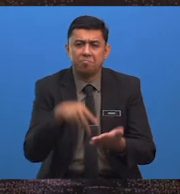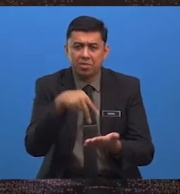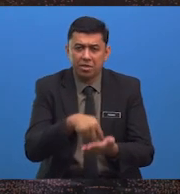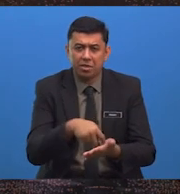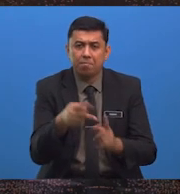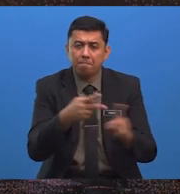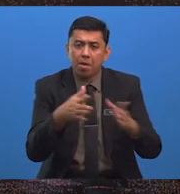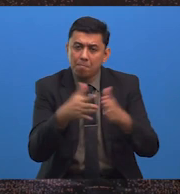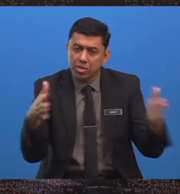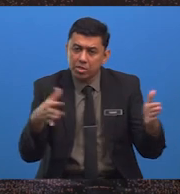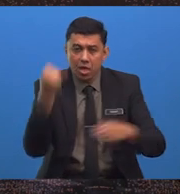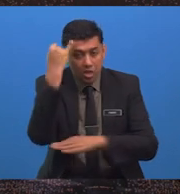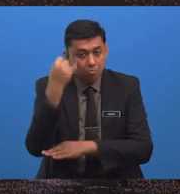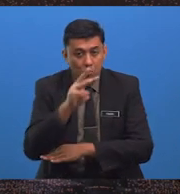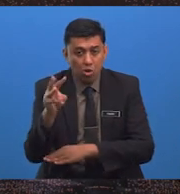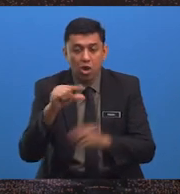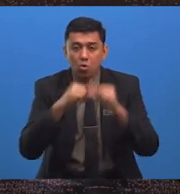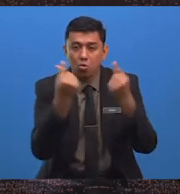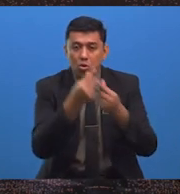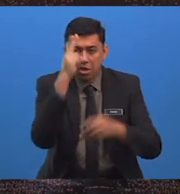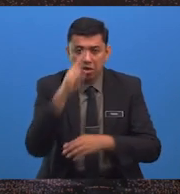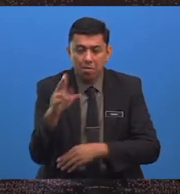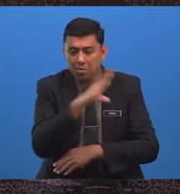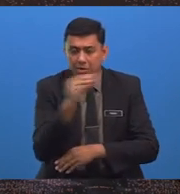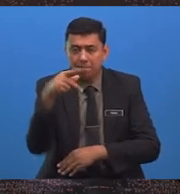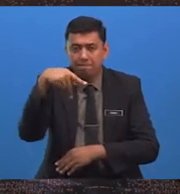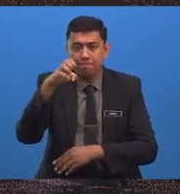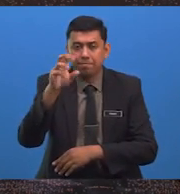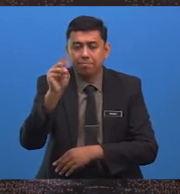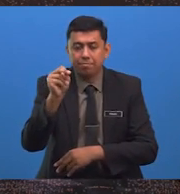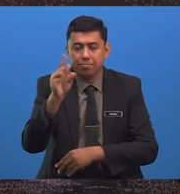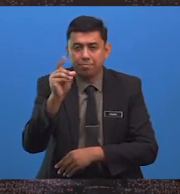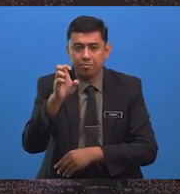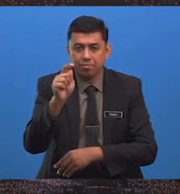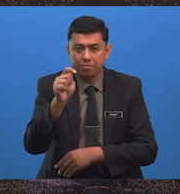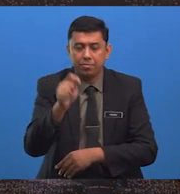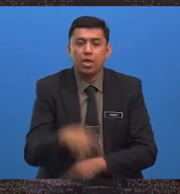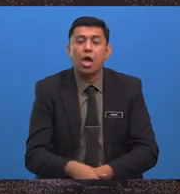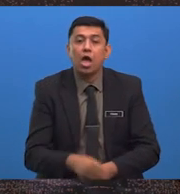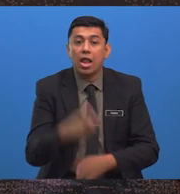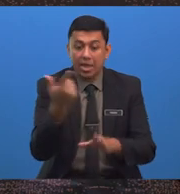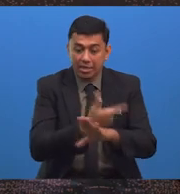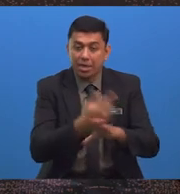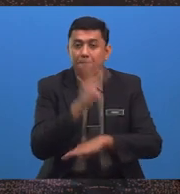pembesar, ilmuwan, golongan agama dan pendeta. Soalan keempat daripada cikgu.